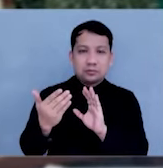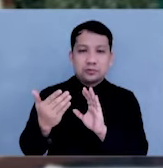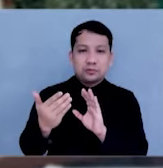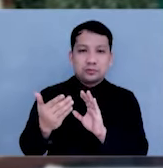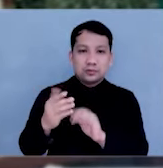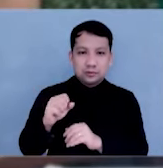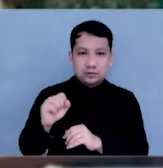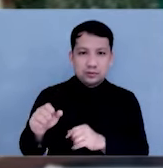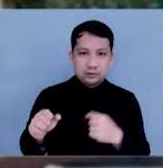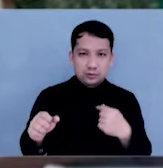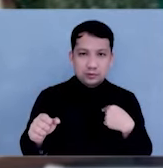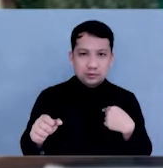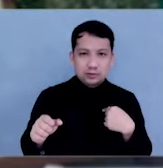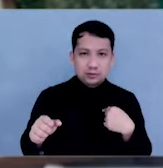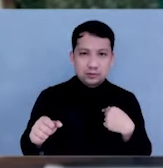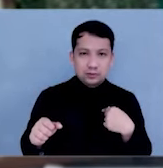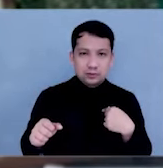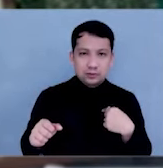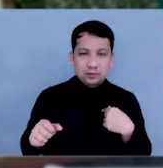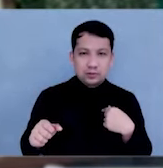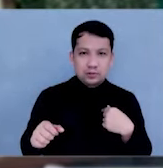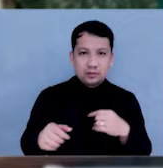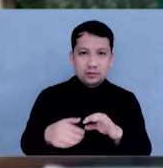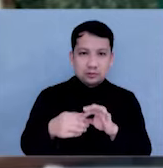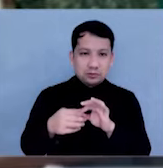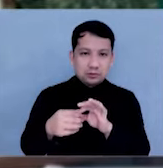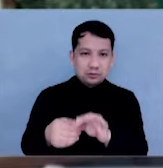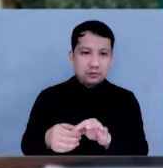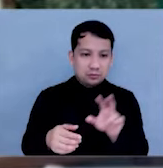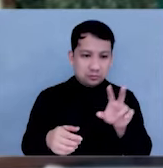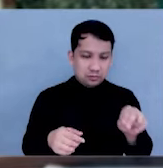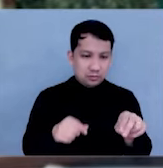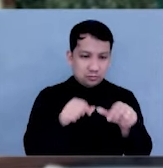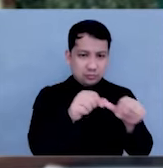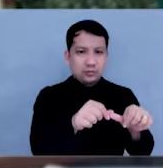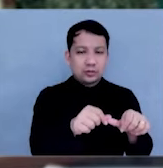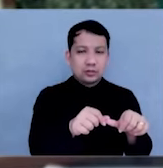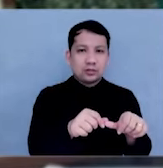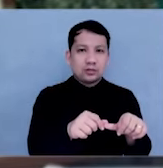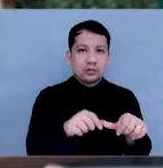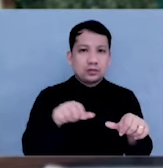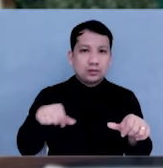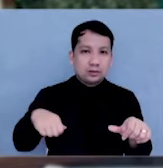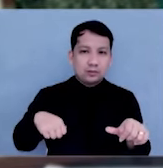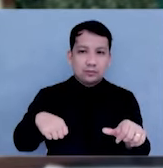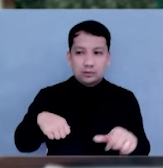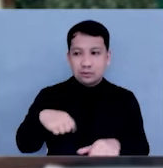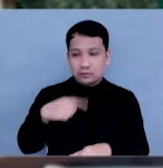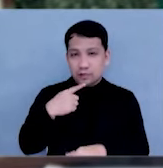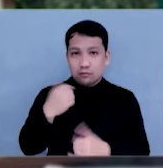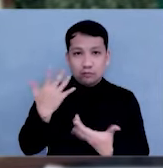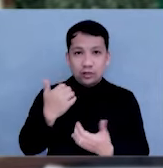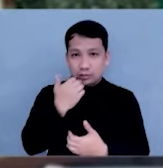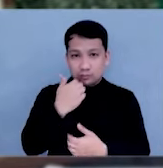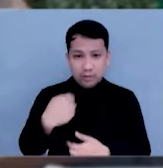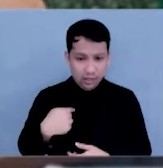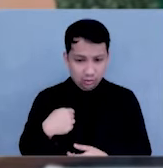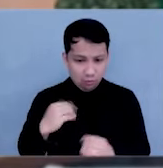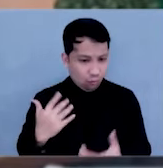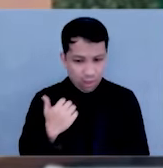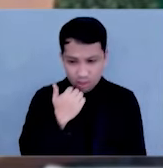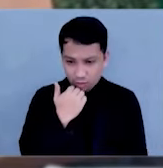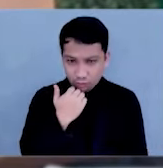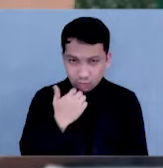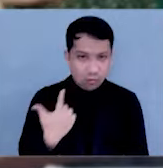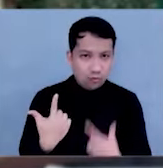because wicked flee when no one pursue it. But the innocent, which is I am innocent, in